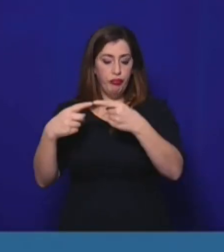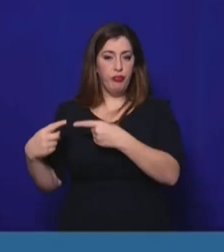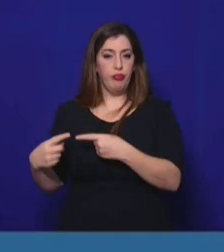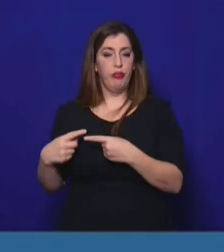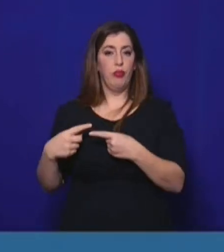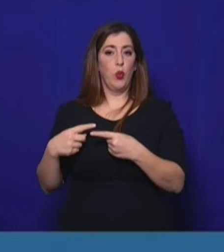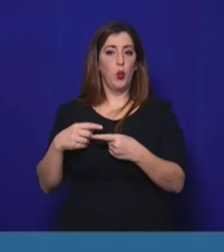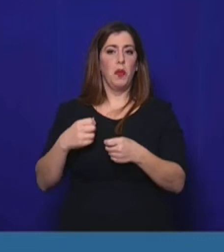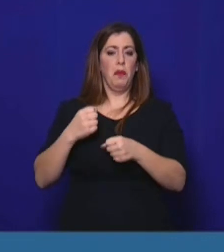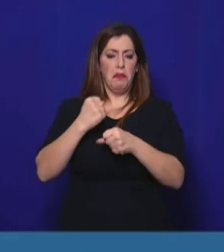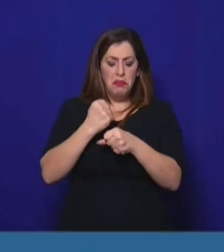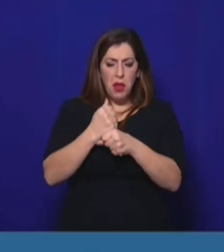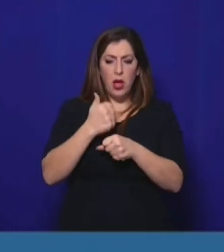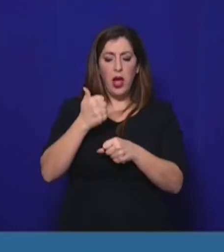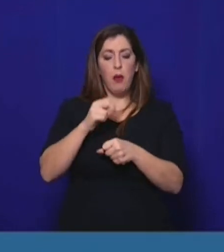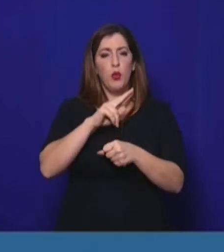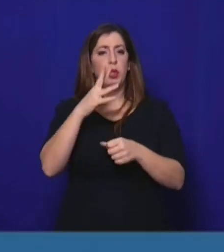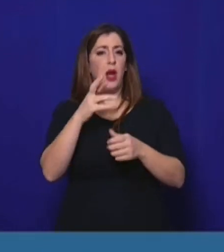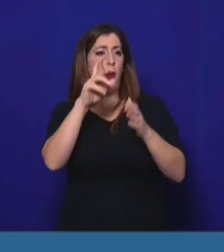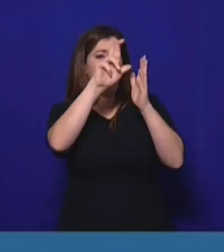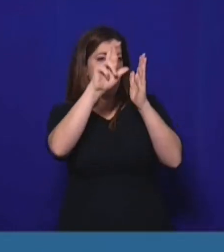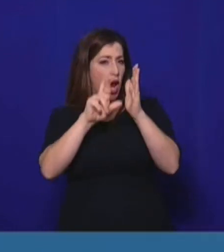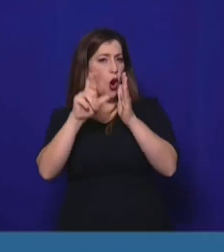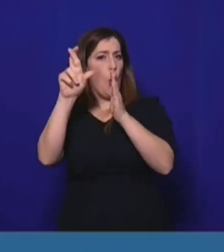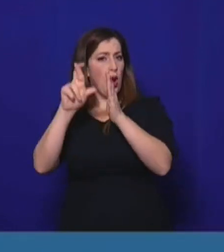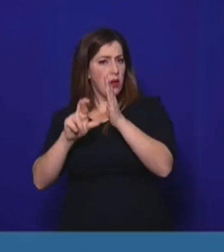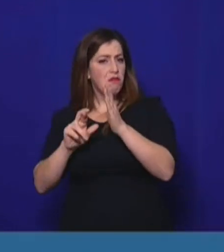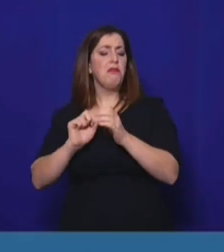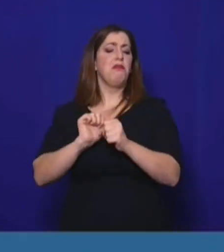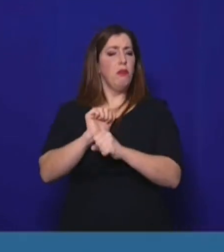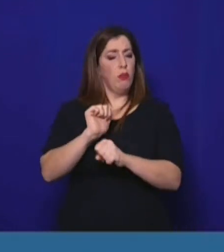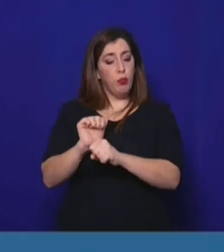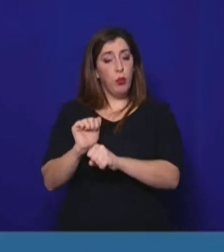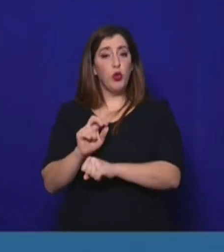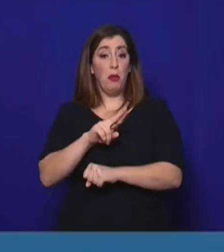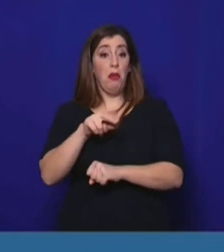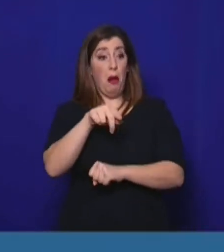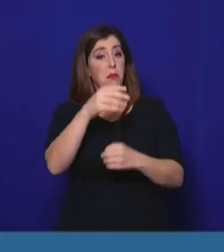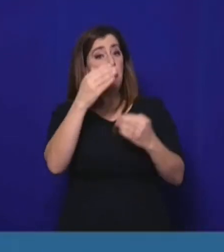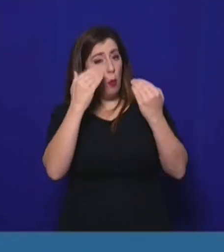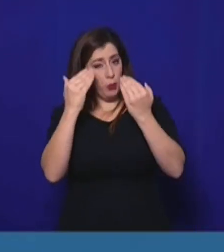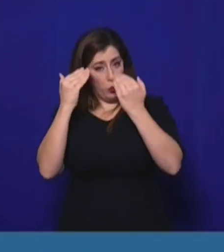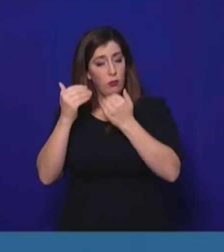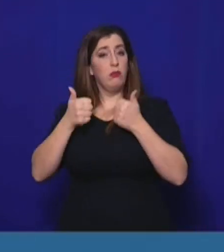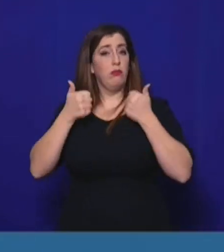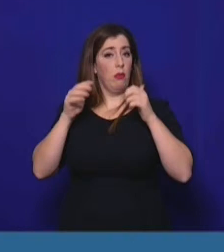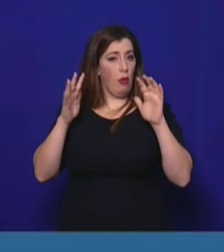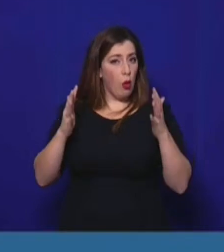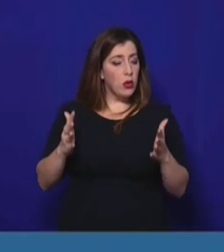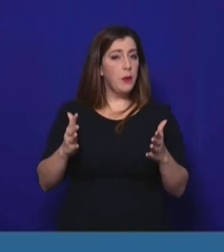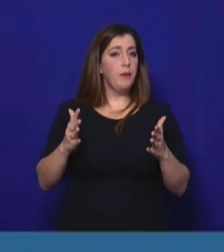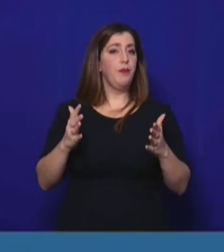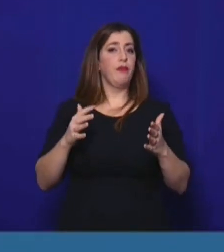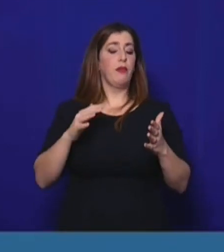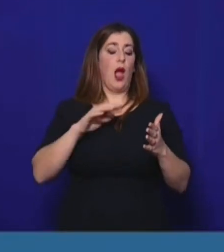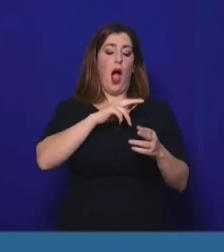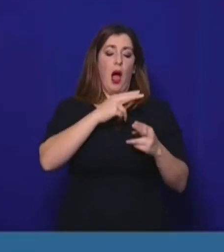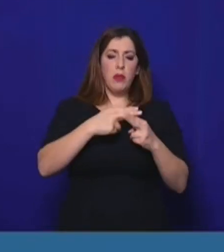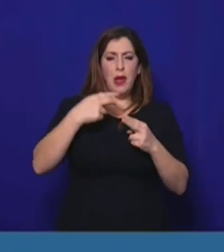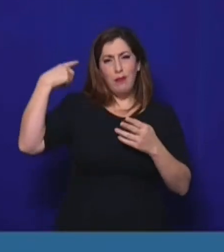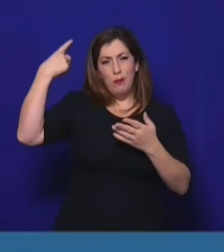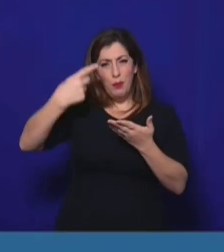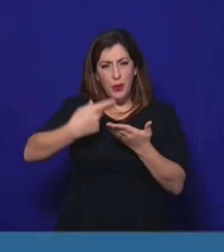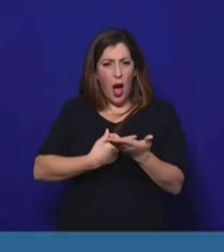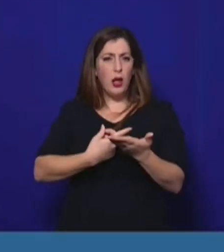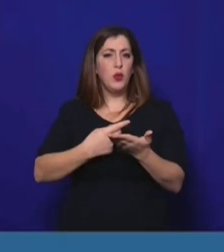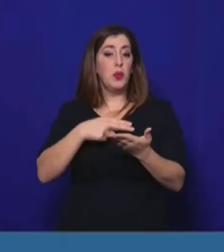ta' mitigazzjoni ta' propju meta fetħu l-iskejjel f'Settembru. U tara li dan kien pjan l-irnexxa